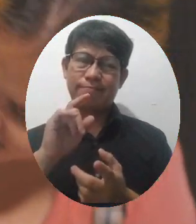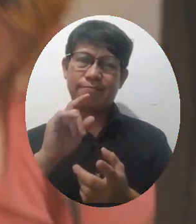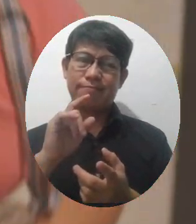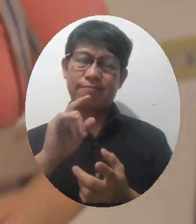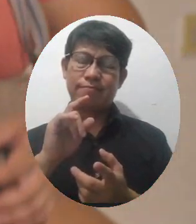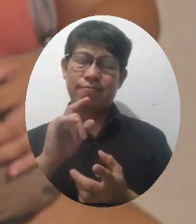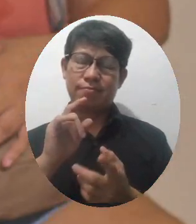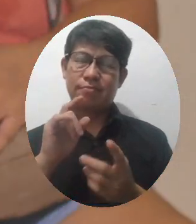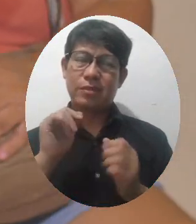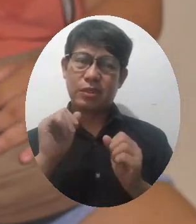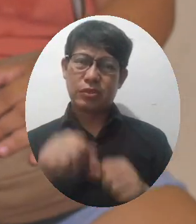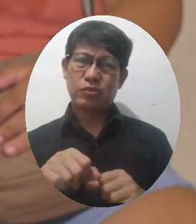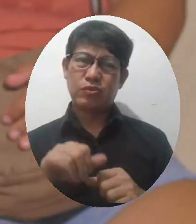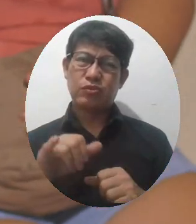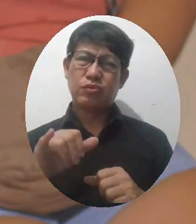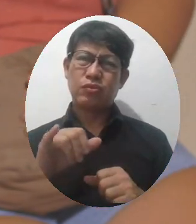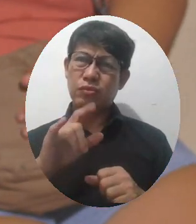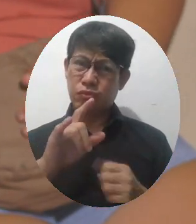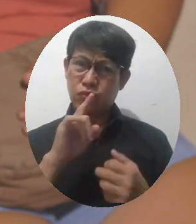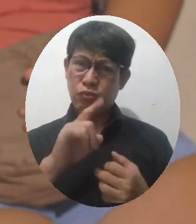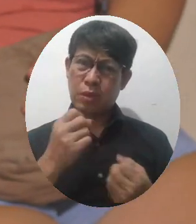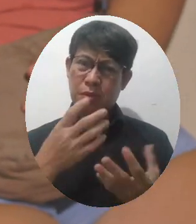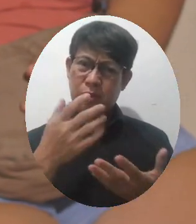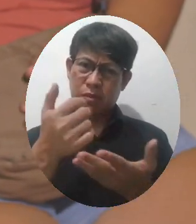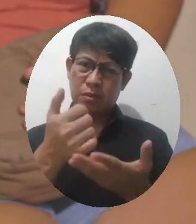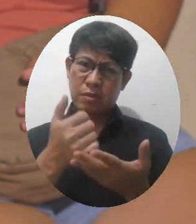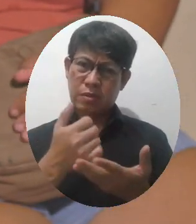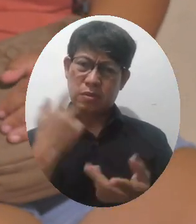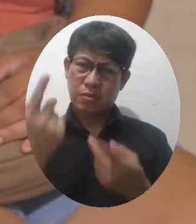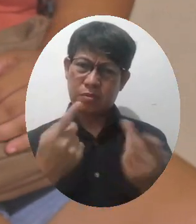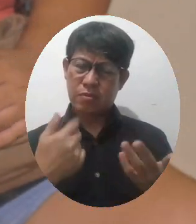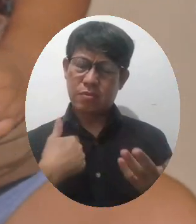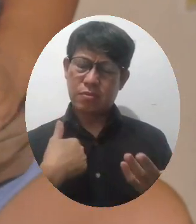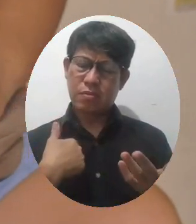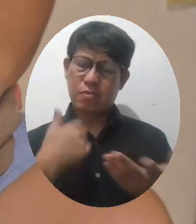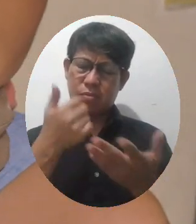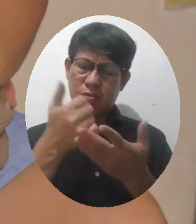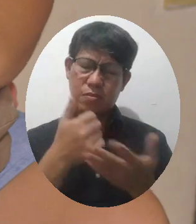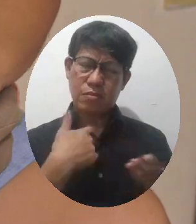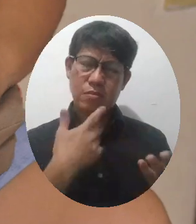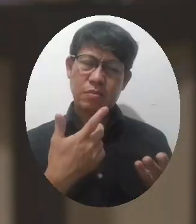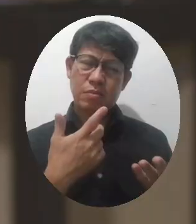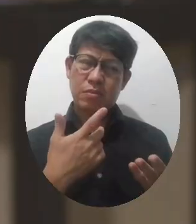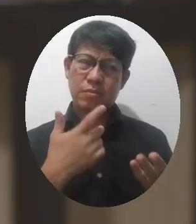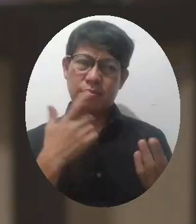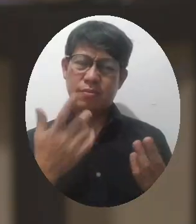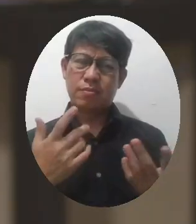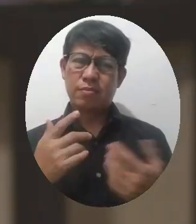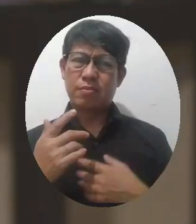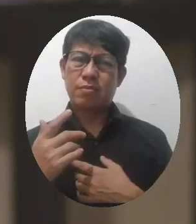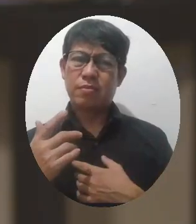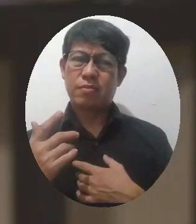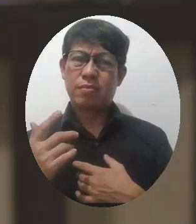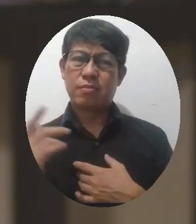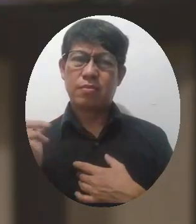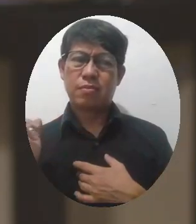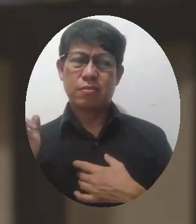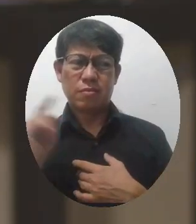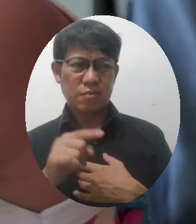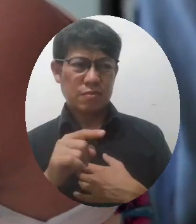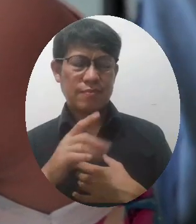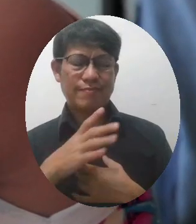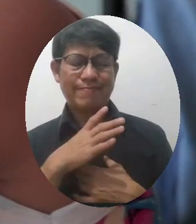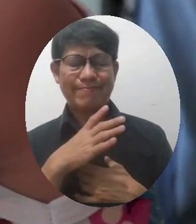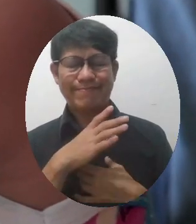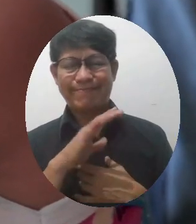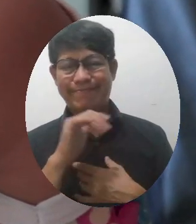ding taong dumadamay sa akin. Tapos minsan po pag nauwi ako sa bahay namin, nakangiti siya. Dun nawawala po